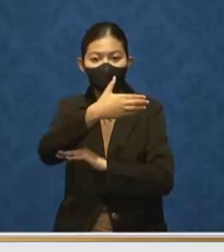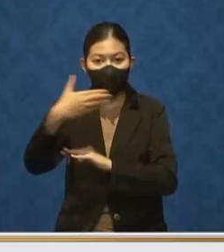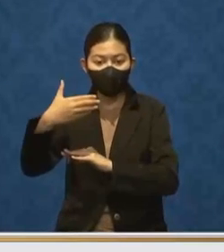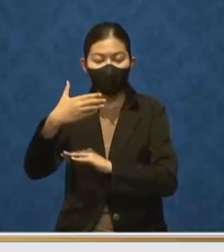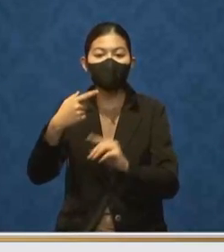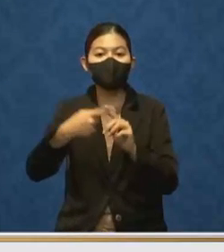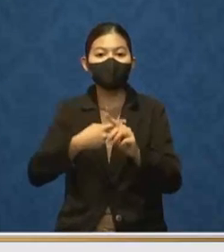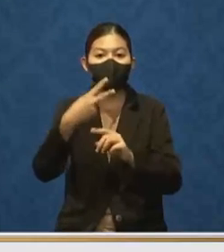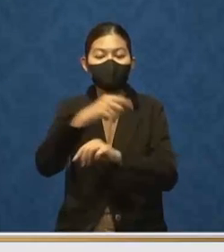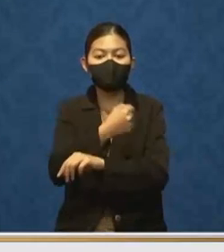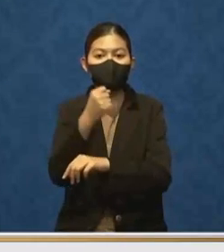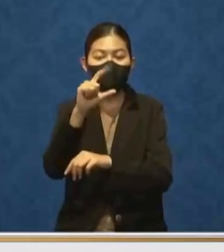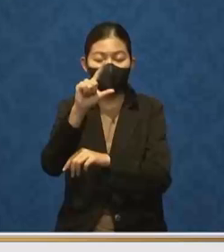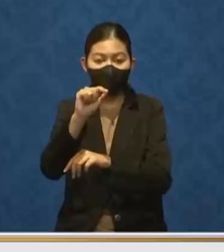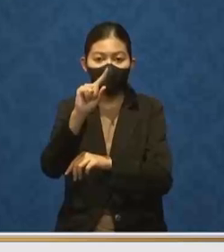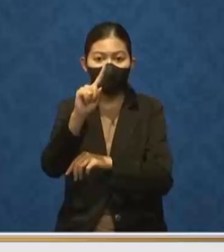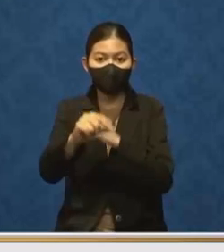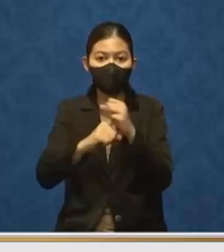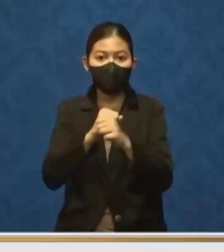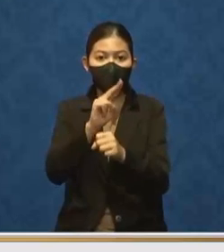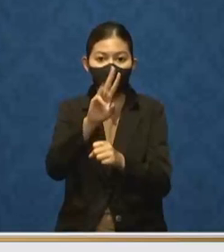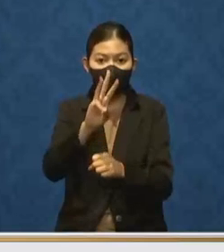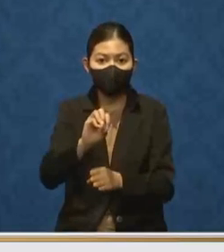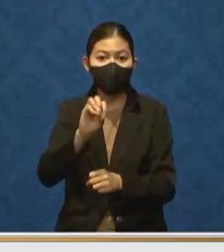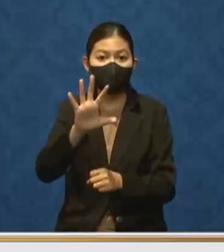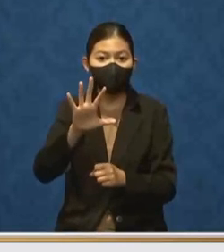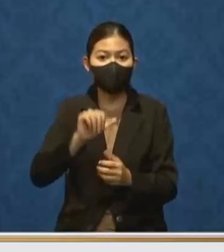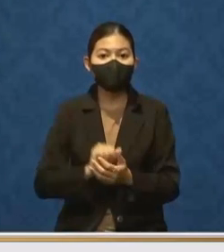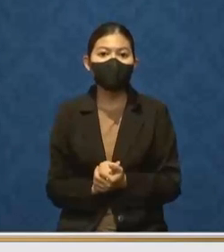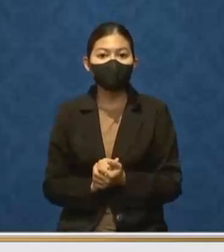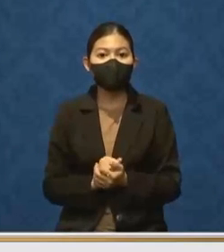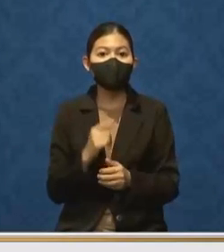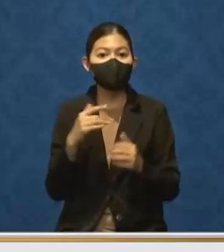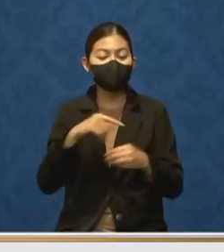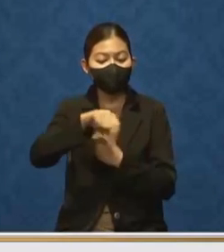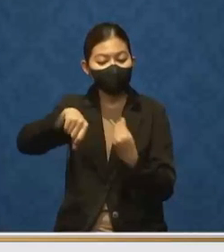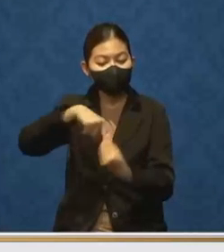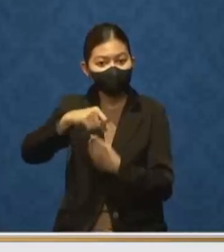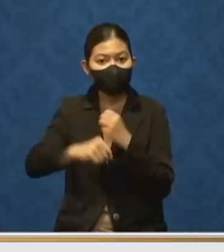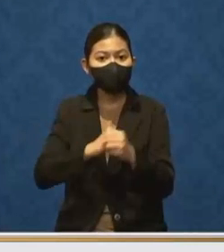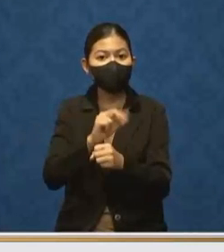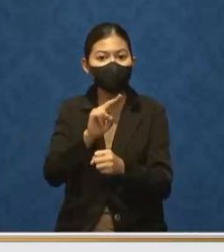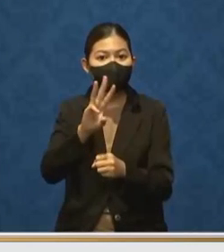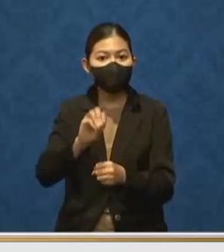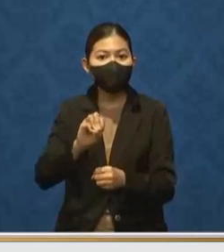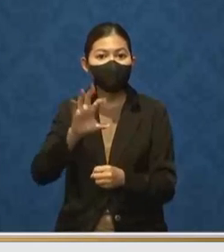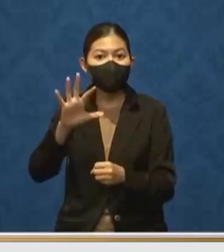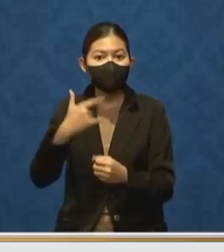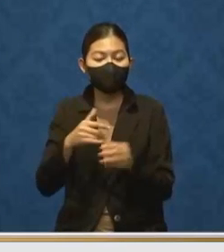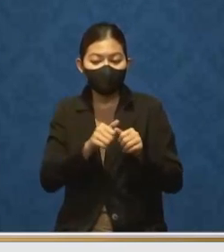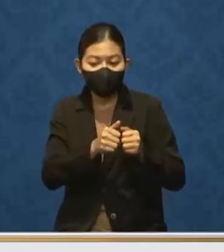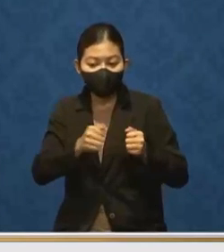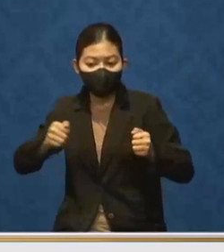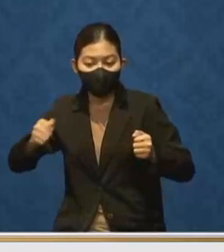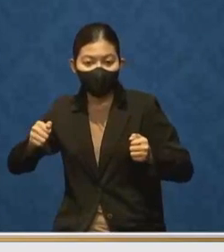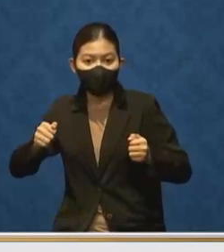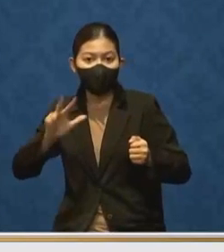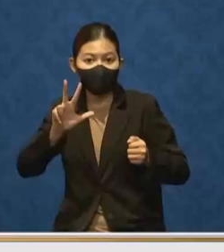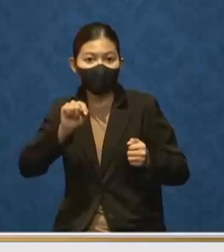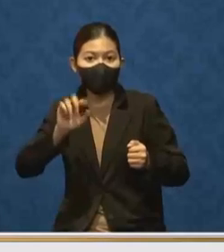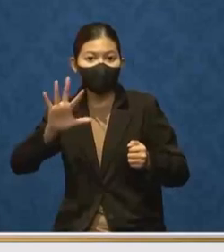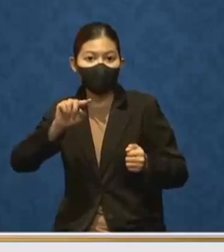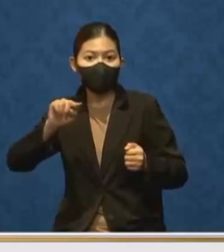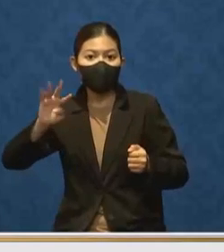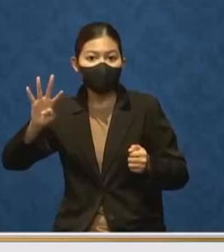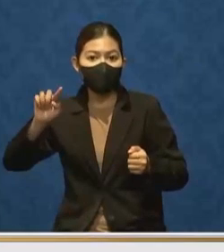ภาพันธ์2565เศรษฐกิจไทยในปี2565คาดว่าจะขยายตัวในช่วงร้อยละ 3.5 ถึง 4.5 โด